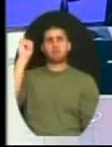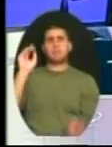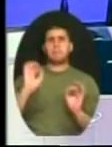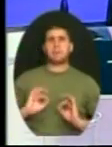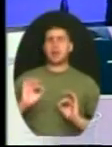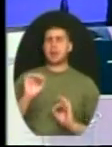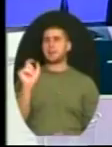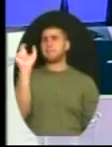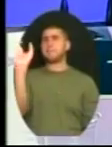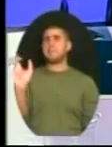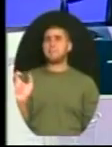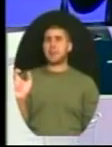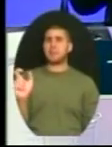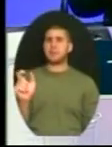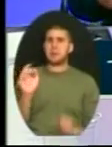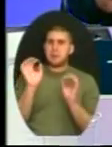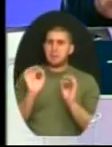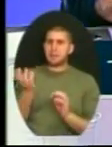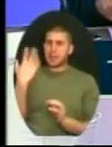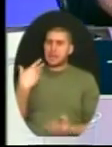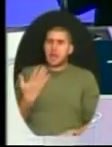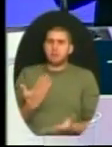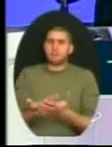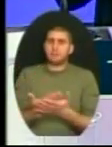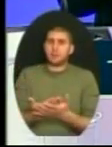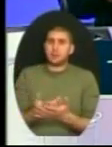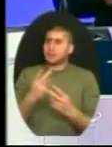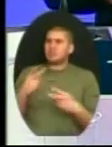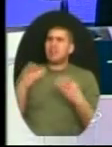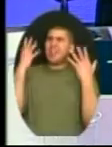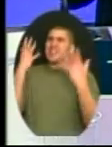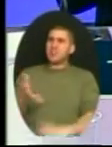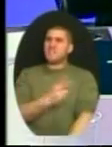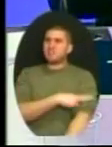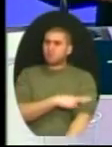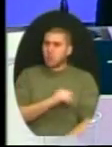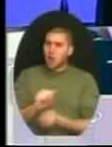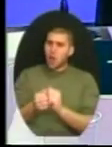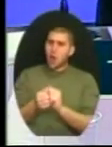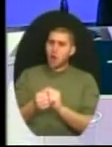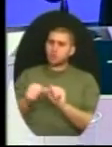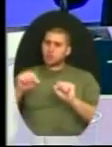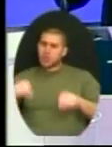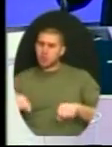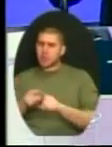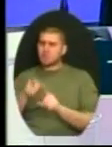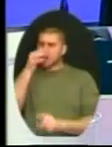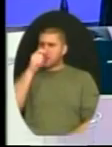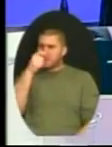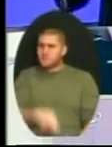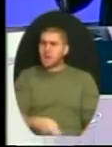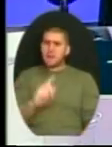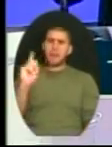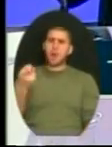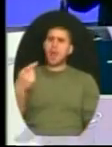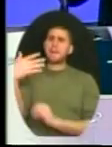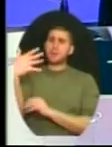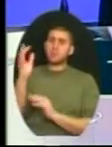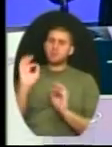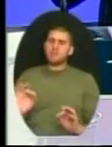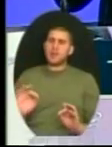באמת, שהמילים לא היה עולה על הדעת, היו באמת, היה להם תוקף, לתקוף את המשטרה, לתקוף את מוסדות השלטון, לקעקע את כל הממלכתיות רק כדי לצאת